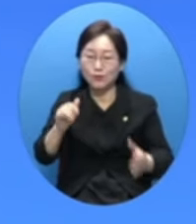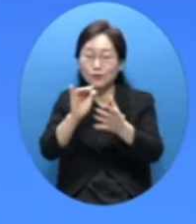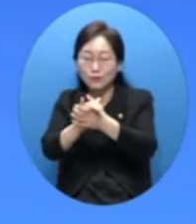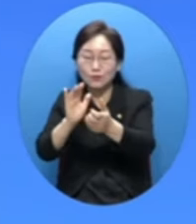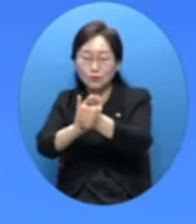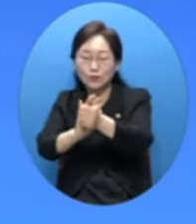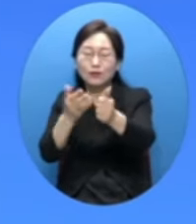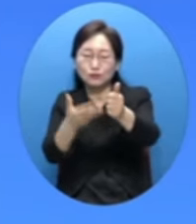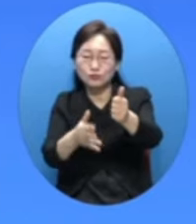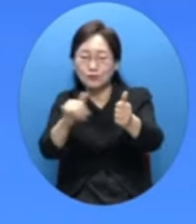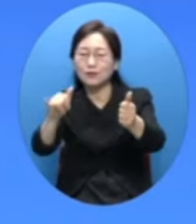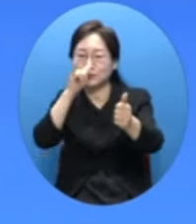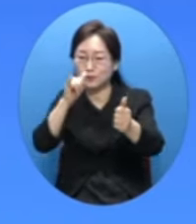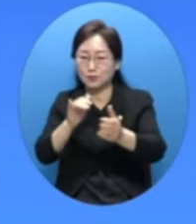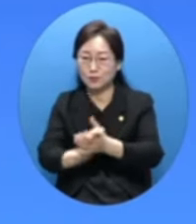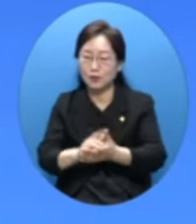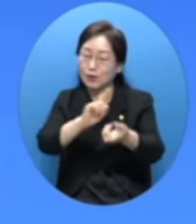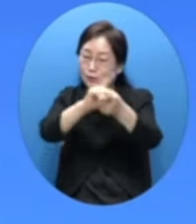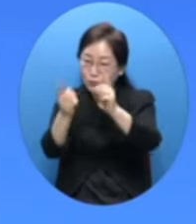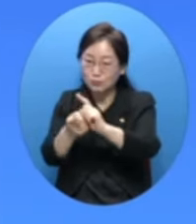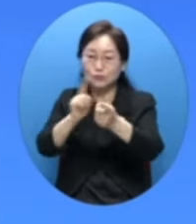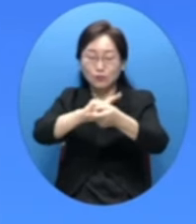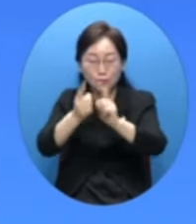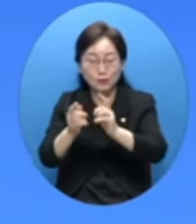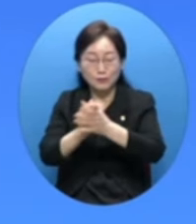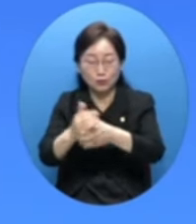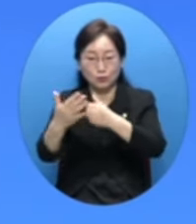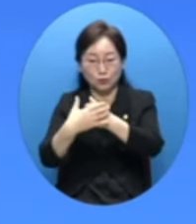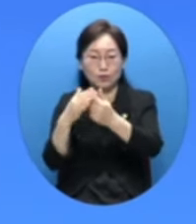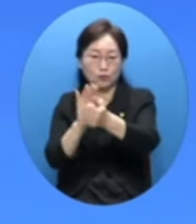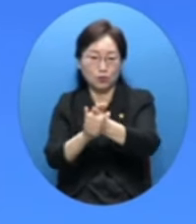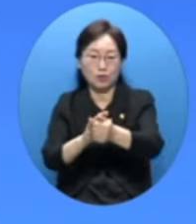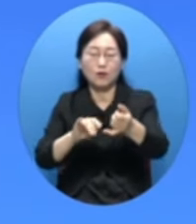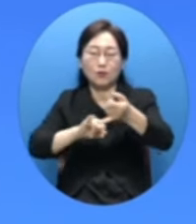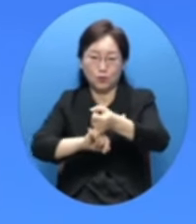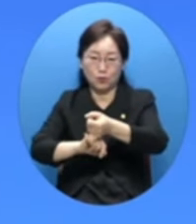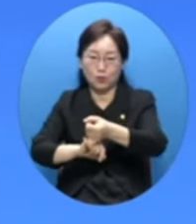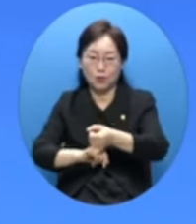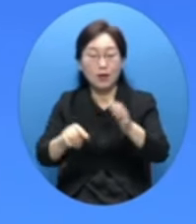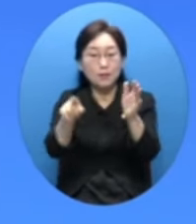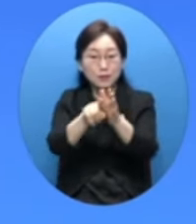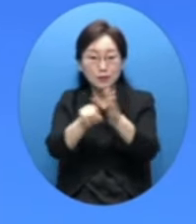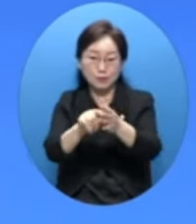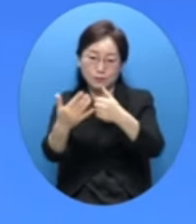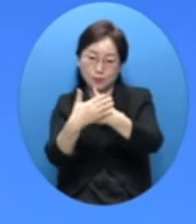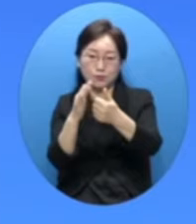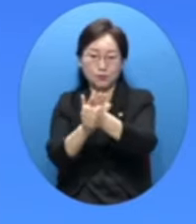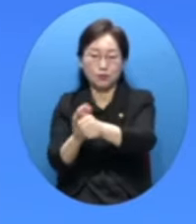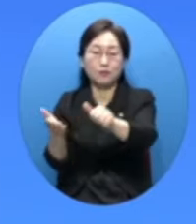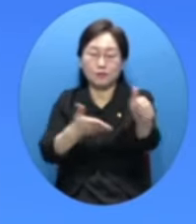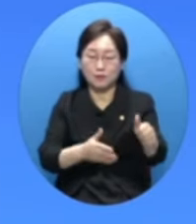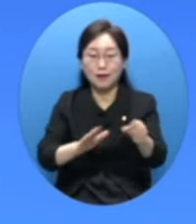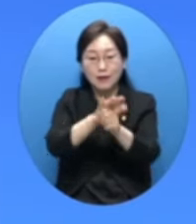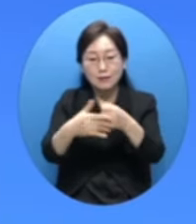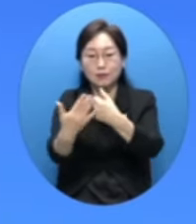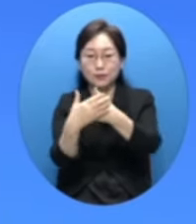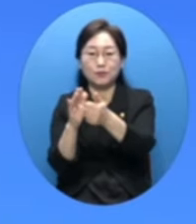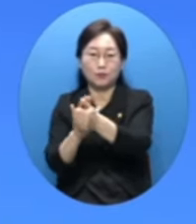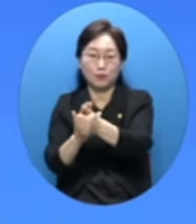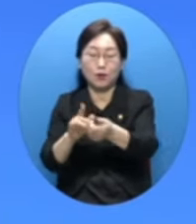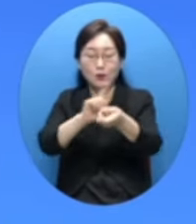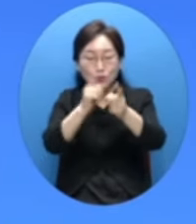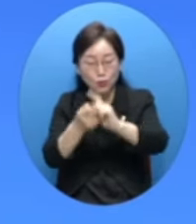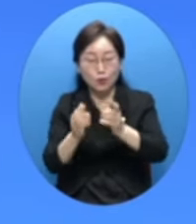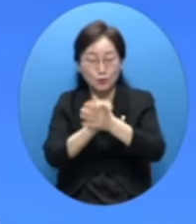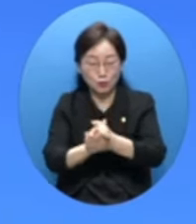있는 것입니다. 우리가 서로 서로에게 기도의 동역자가 되어야 합니다. 믿음의 동역자가 되어야 됩니다. 사랑의 동역자가 되어서 서로